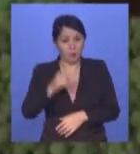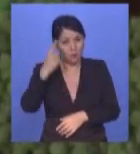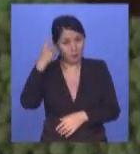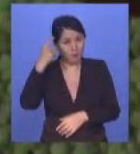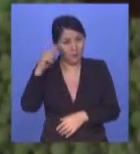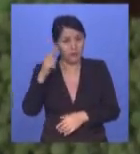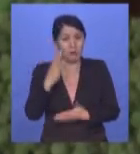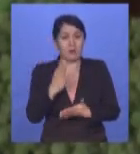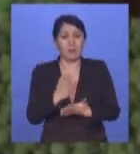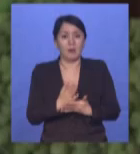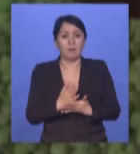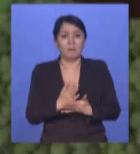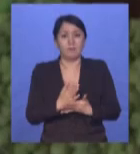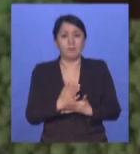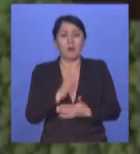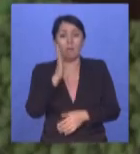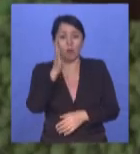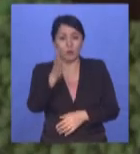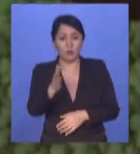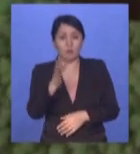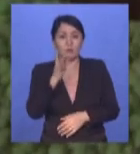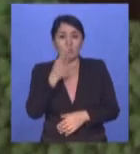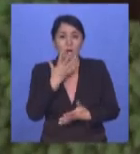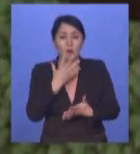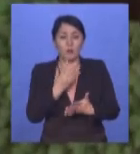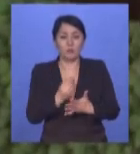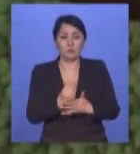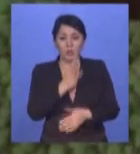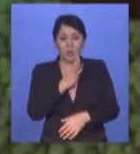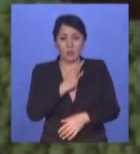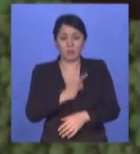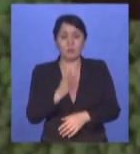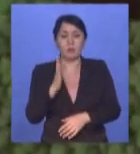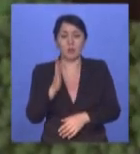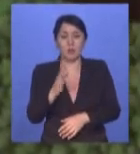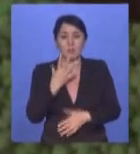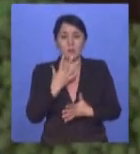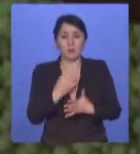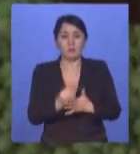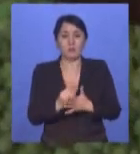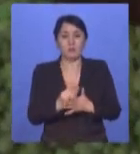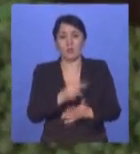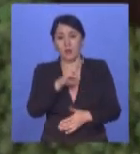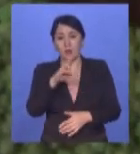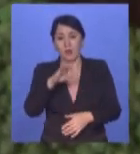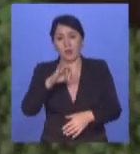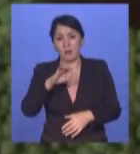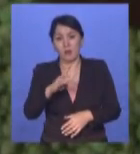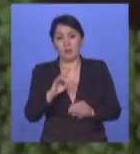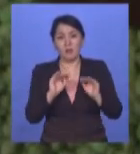біреуін білмейміз. Болашақта оны өз жұмысымызда қолданып, өзіміздің дарынды балаларымызды,